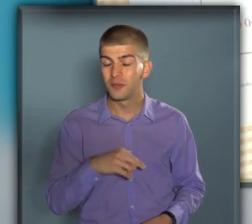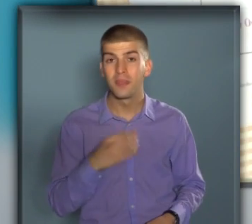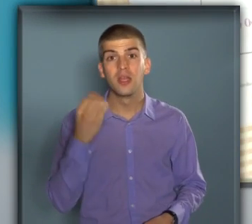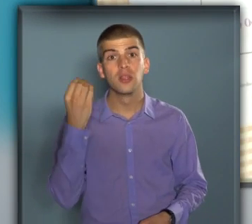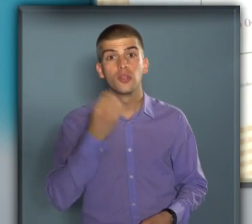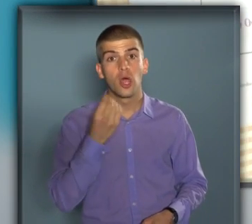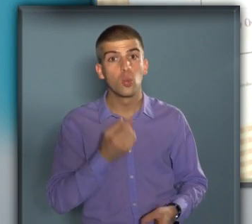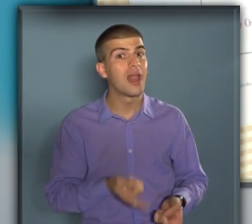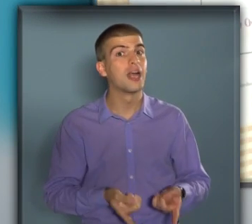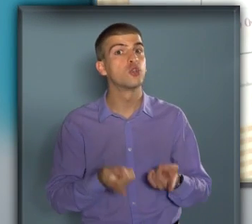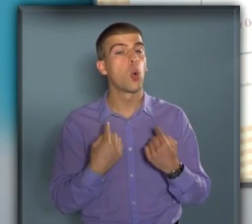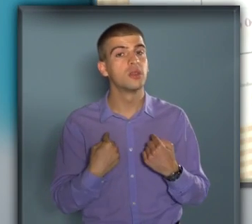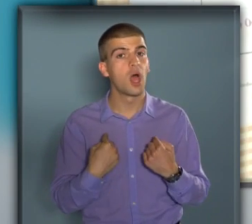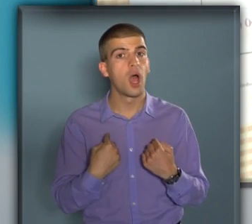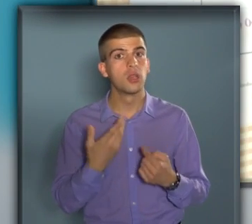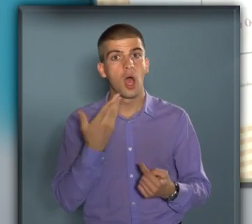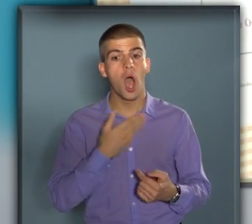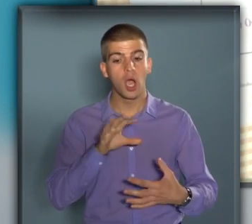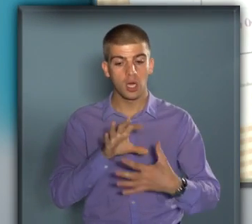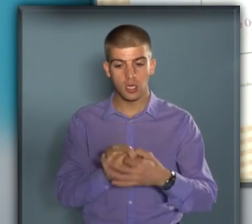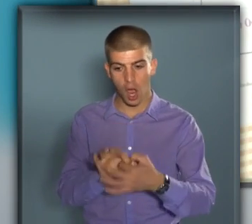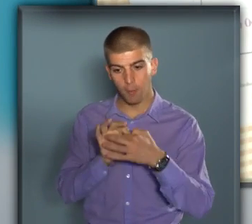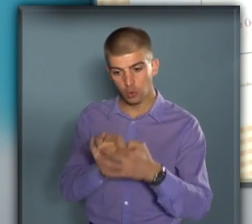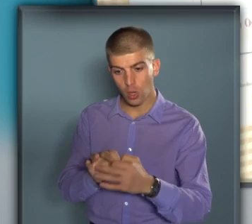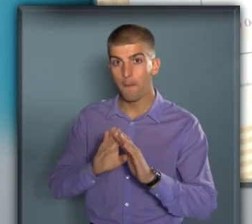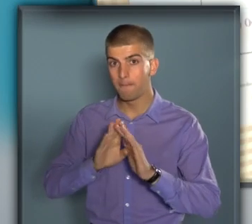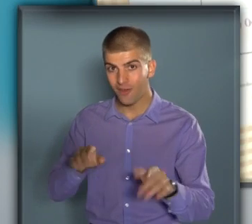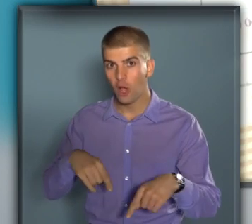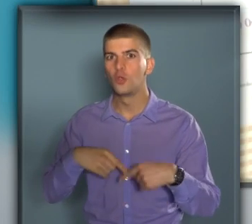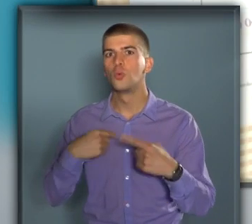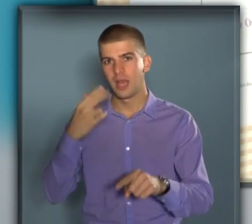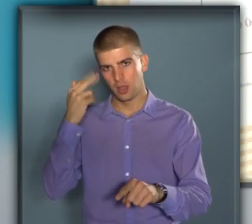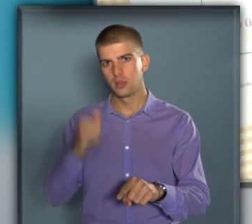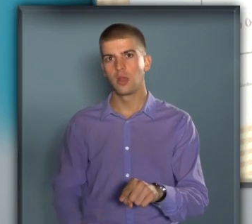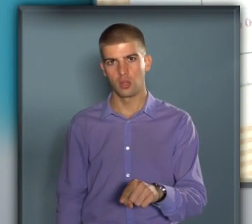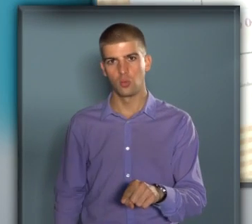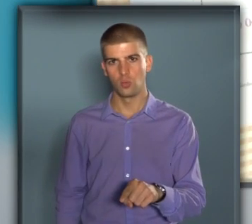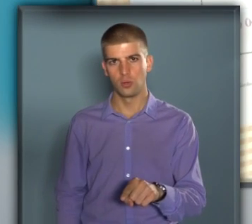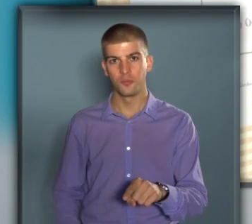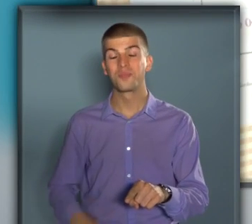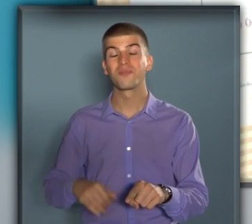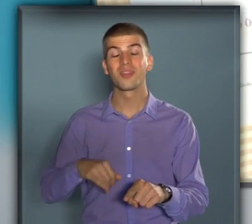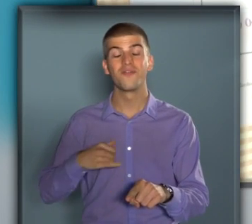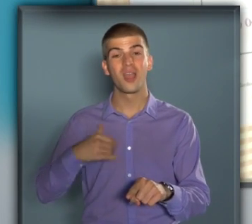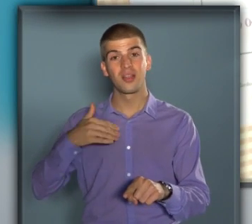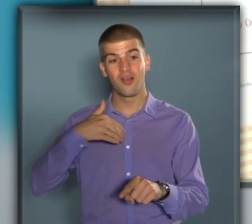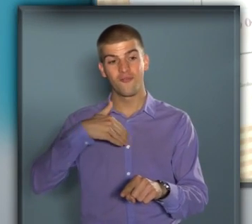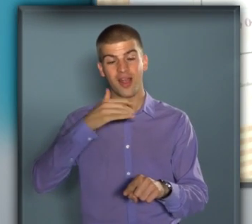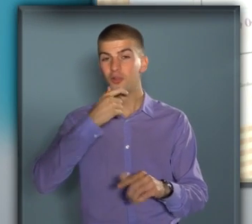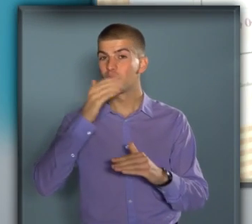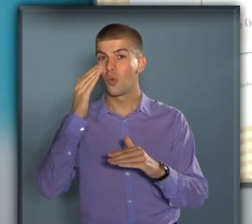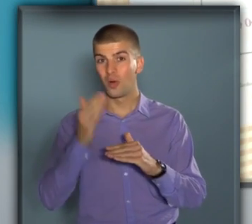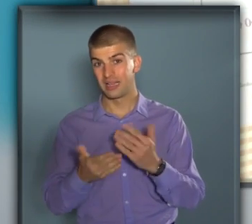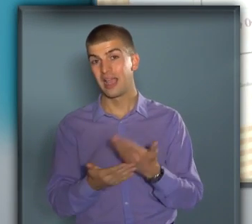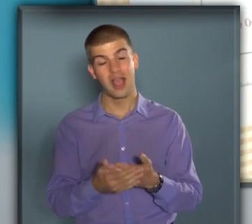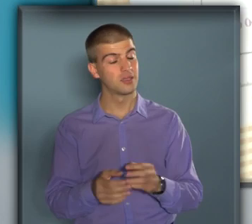kapcsolaton keresztül valósul meg, és ez nagyon igaz egészen a fiatal felnőtt korig, ez az